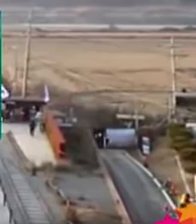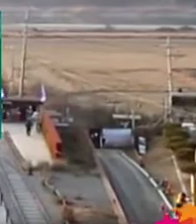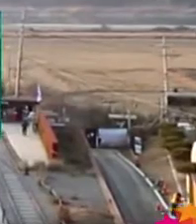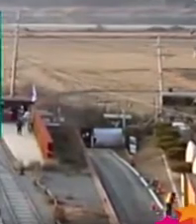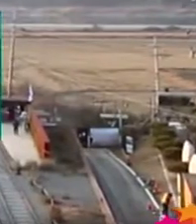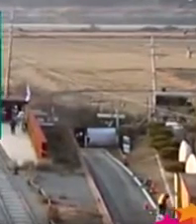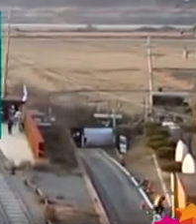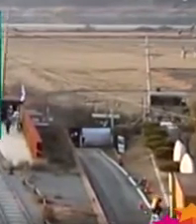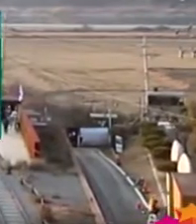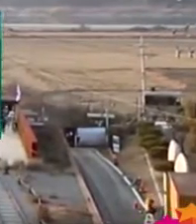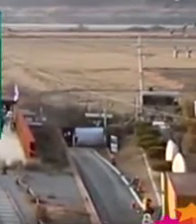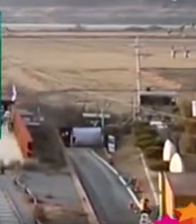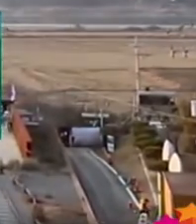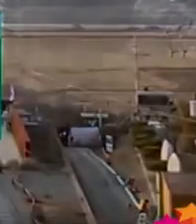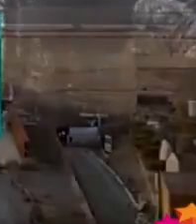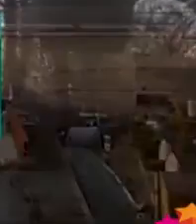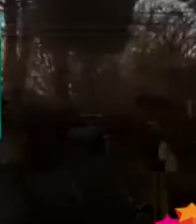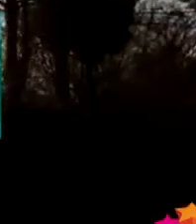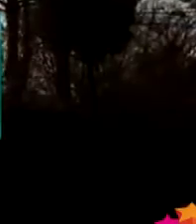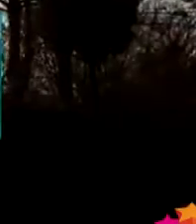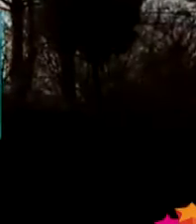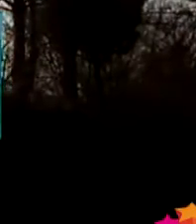선생님.